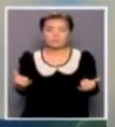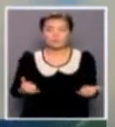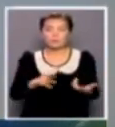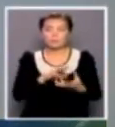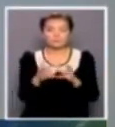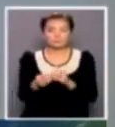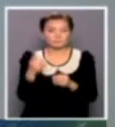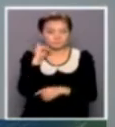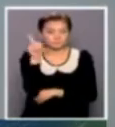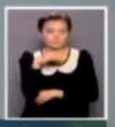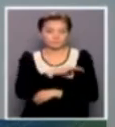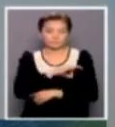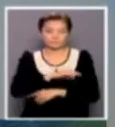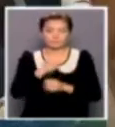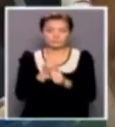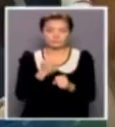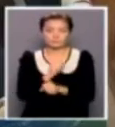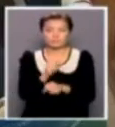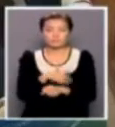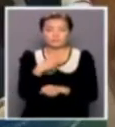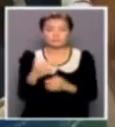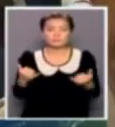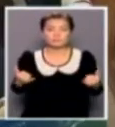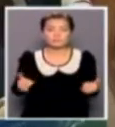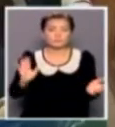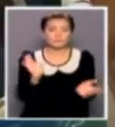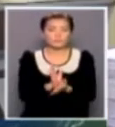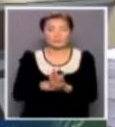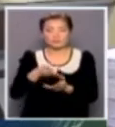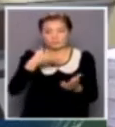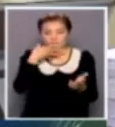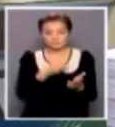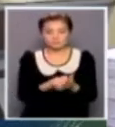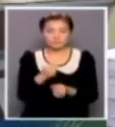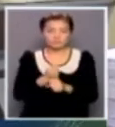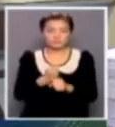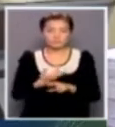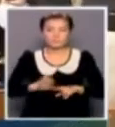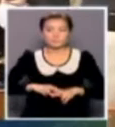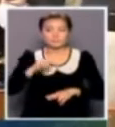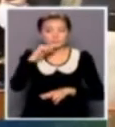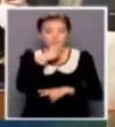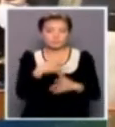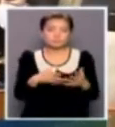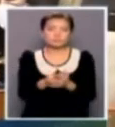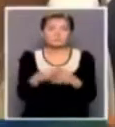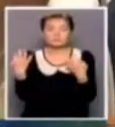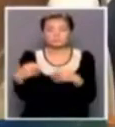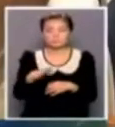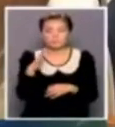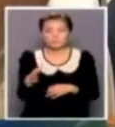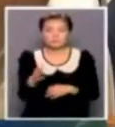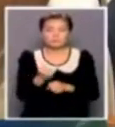орнына үздік технологияларды пайдалану міндеттеліп отыр. Яғни, ластаушы төлейді қағидат енгізіледі. Есесіне экологиялық төлемдерден босатылады,